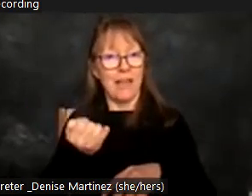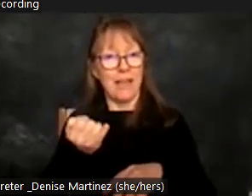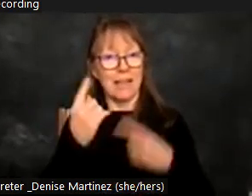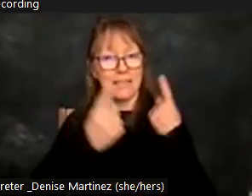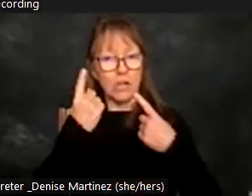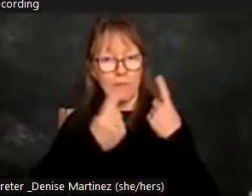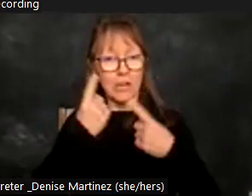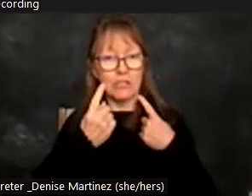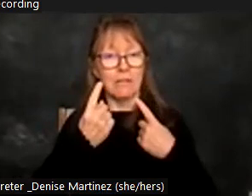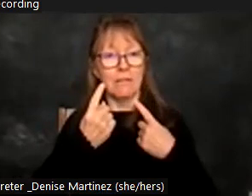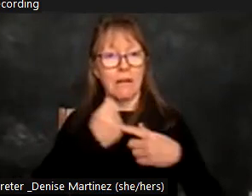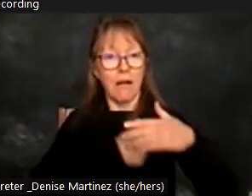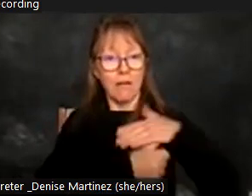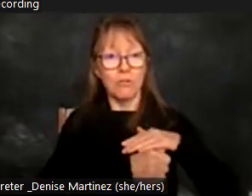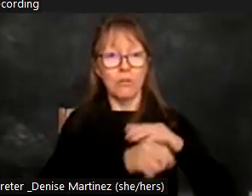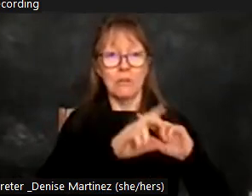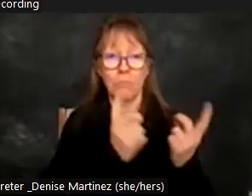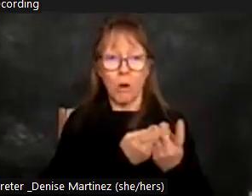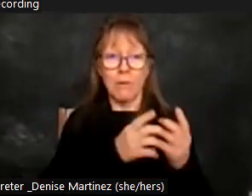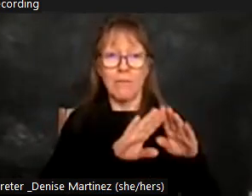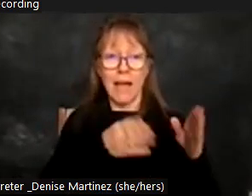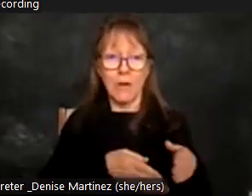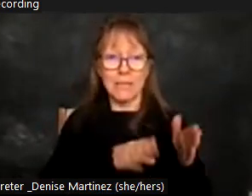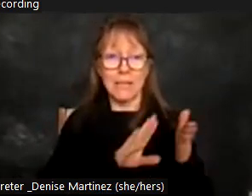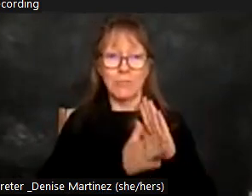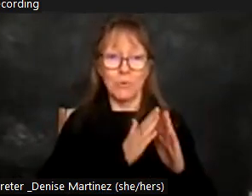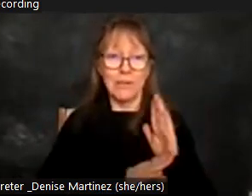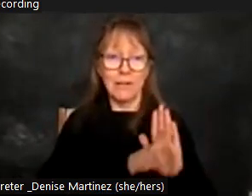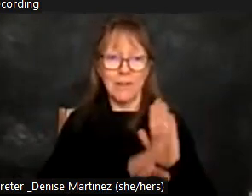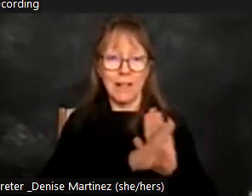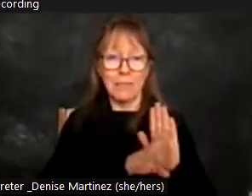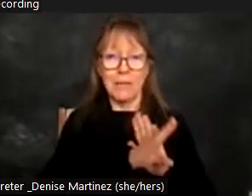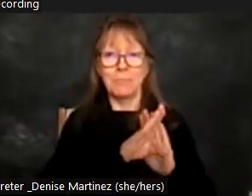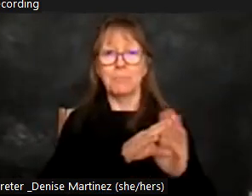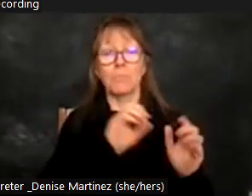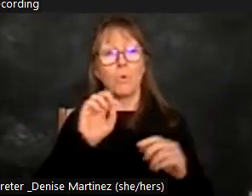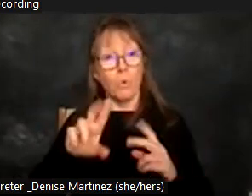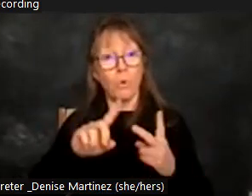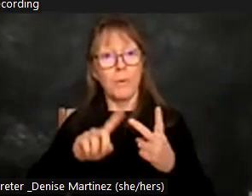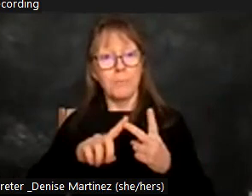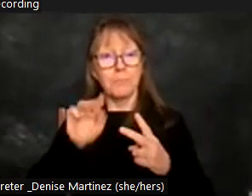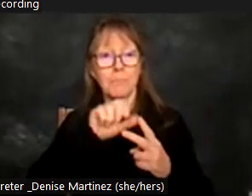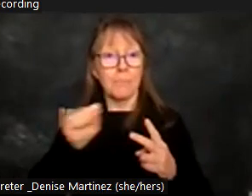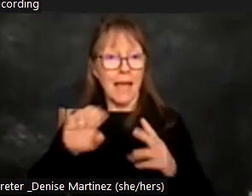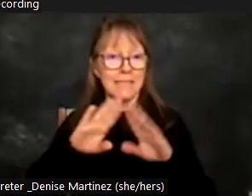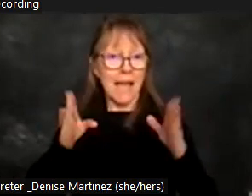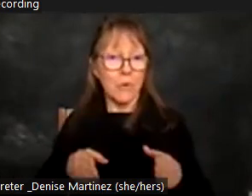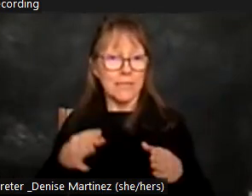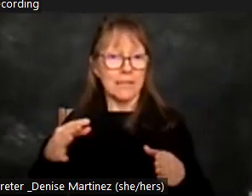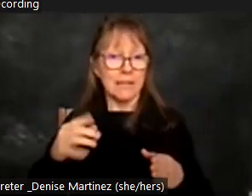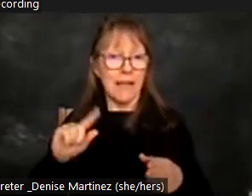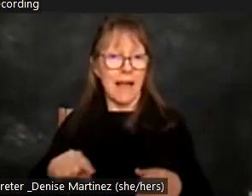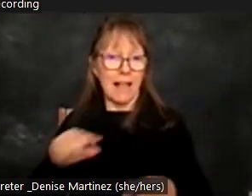of IG Housing and Community Development en DHCD, développement or mass qui est pour faire housing eligibility Massachusetts